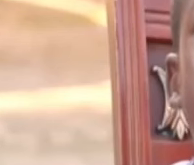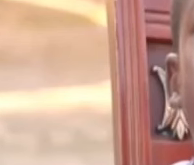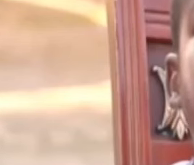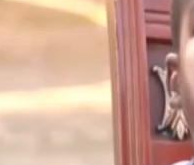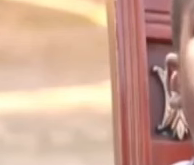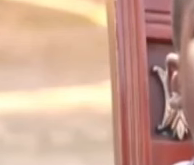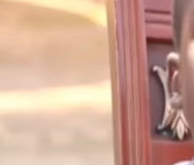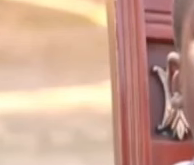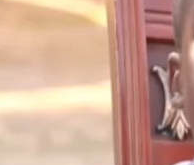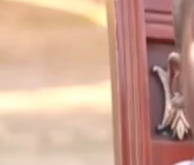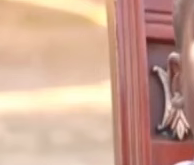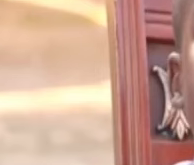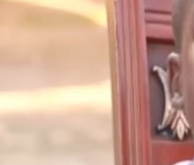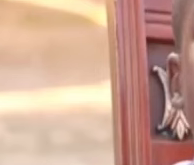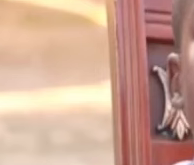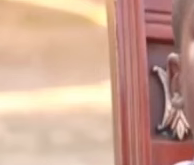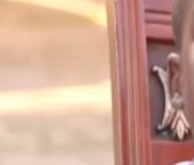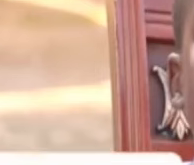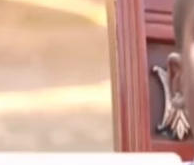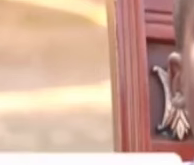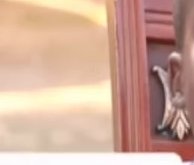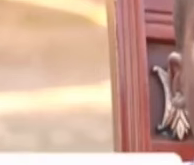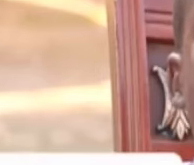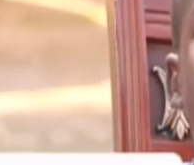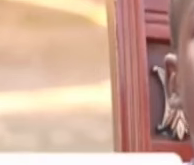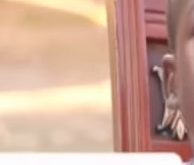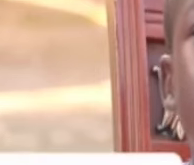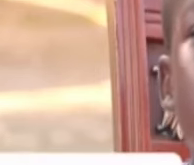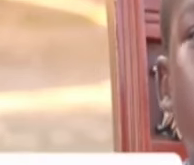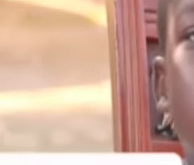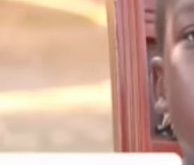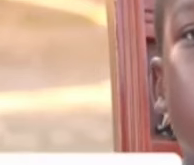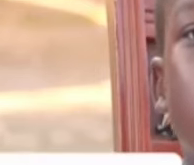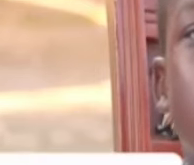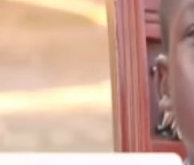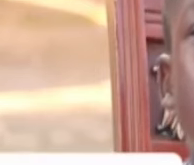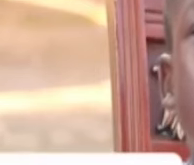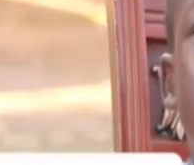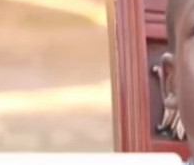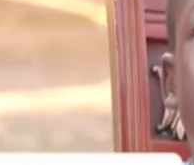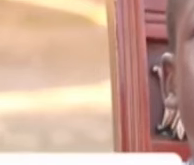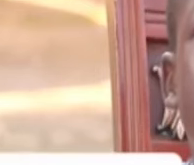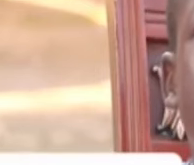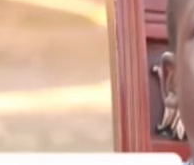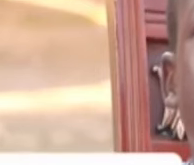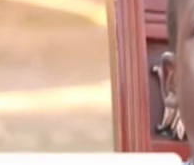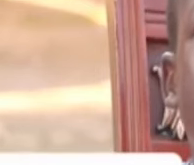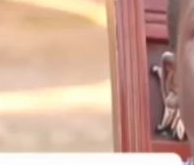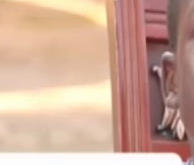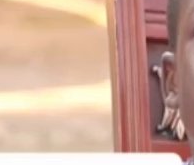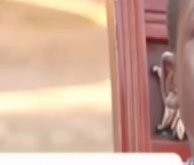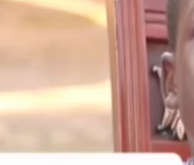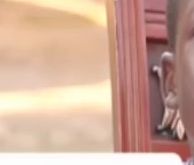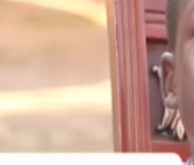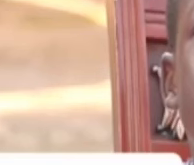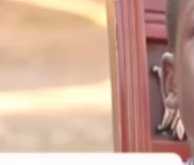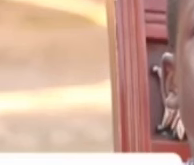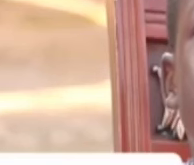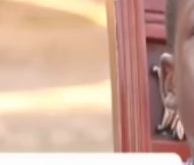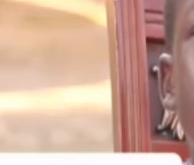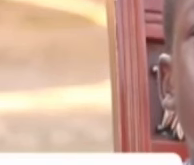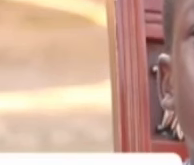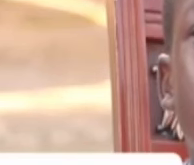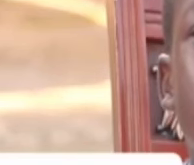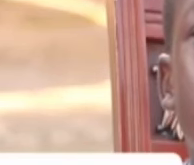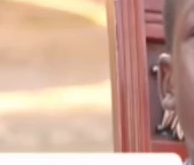abajja oba omulembe guno omuto lwe tunaazimba Obuganda obw'enkya. Tetwagala kuzimba Buganda bulimu baana batamanyi nnono